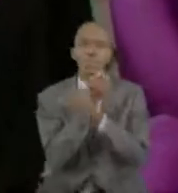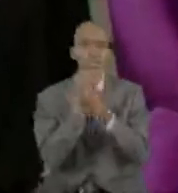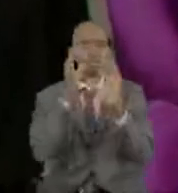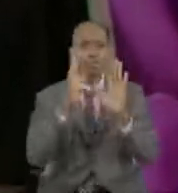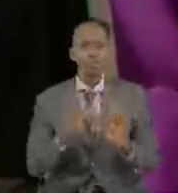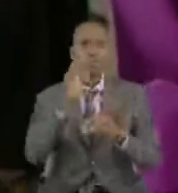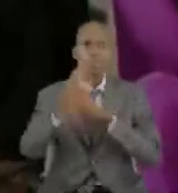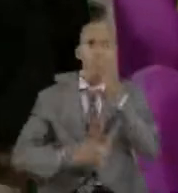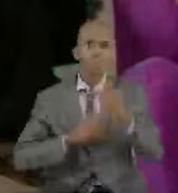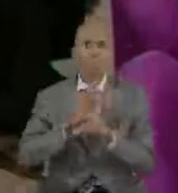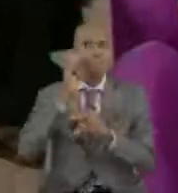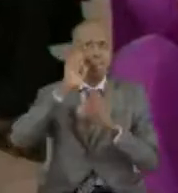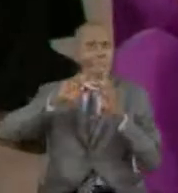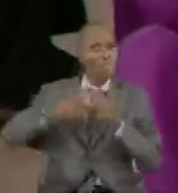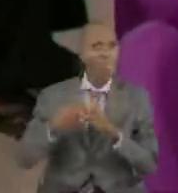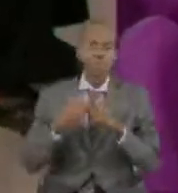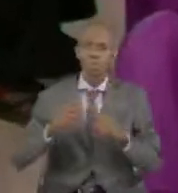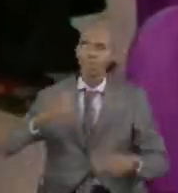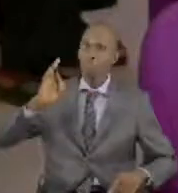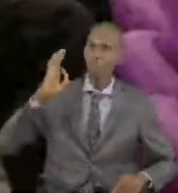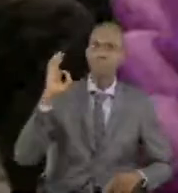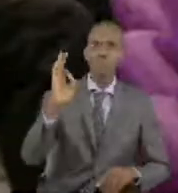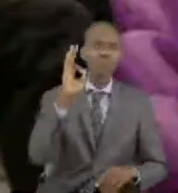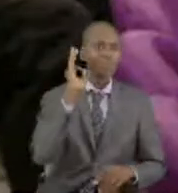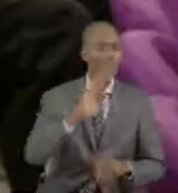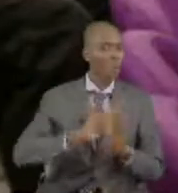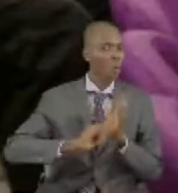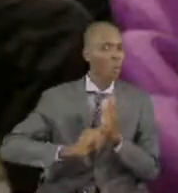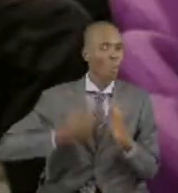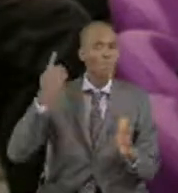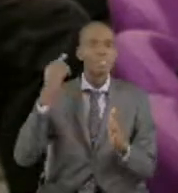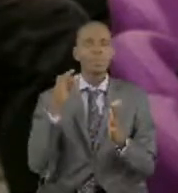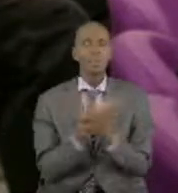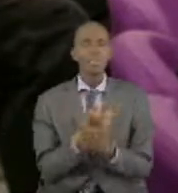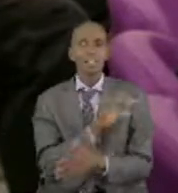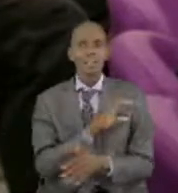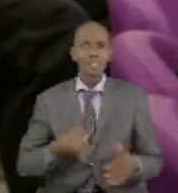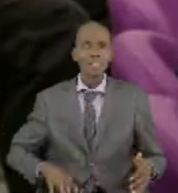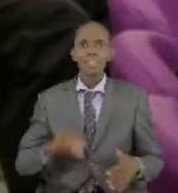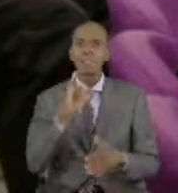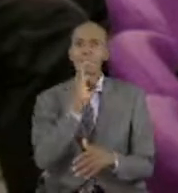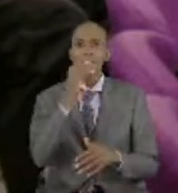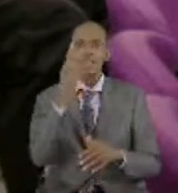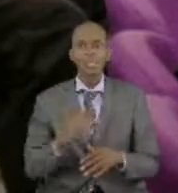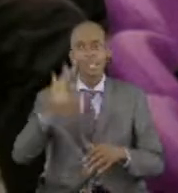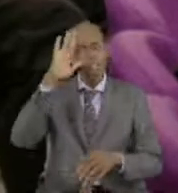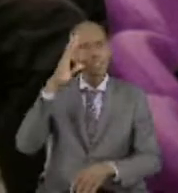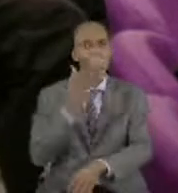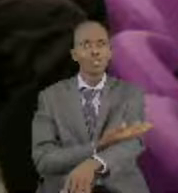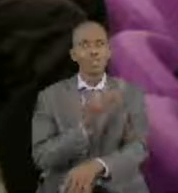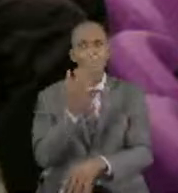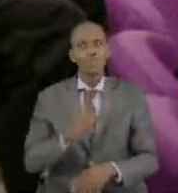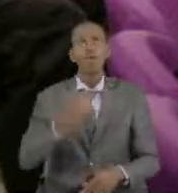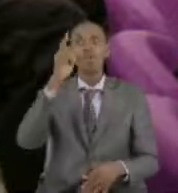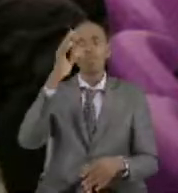et aussitôt, il prêcha dans les synagogues que Jésus est le Fils de Dieu, Christ Jésus.